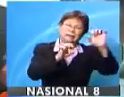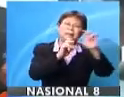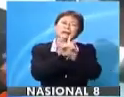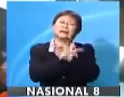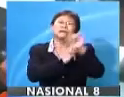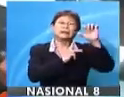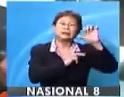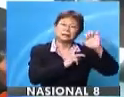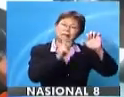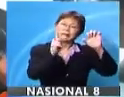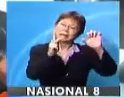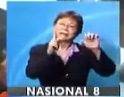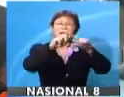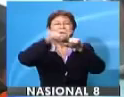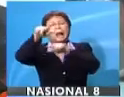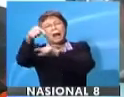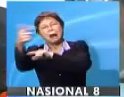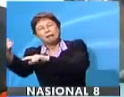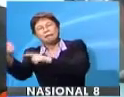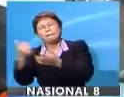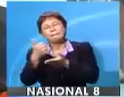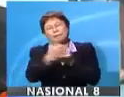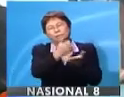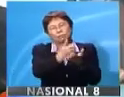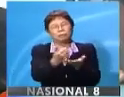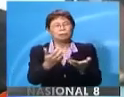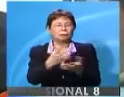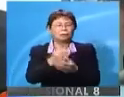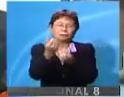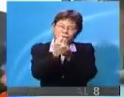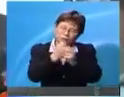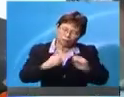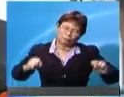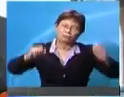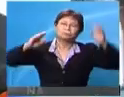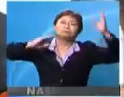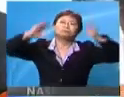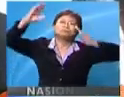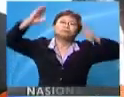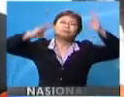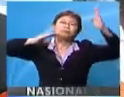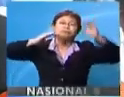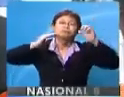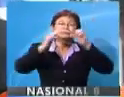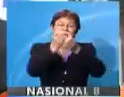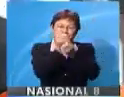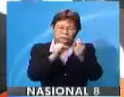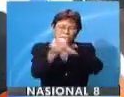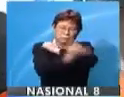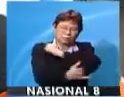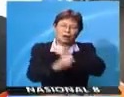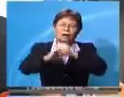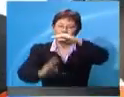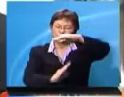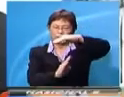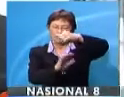sebagainya. So, termasuk keselamatan negara di bawah JPM.